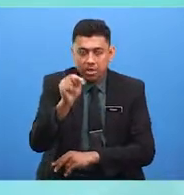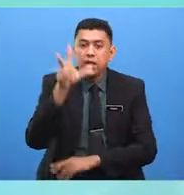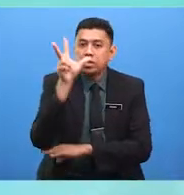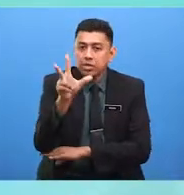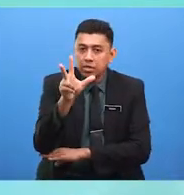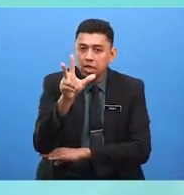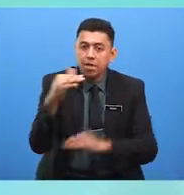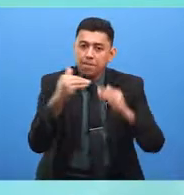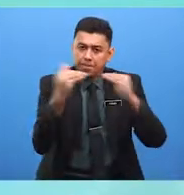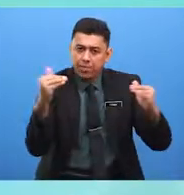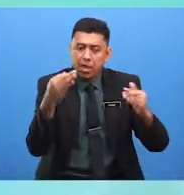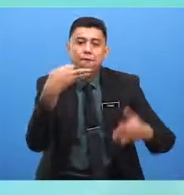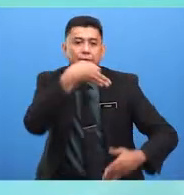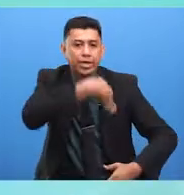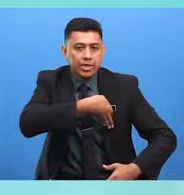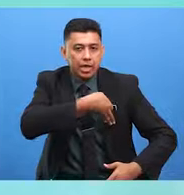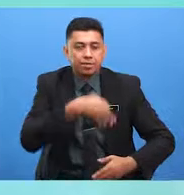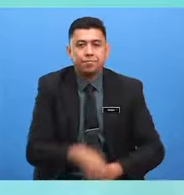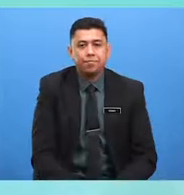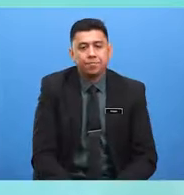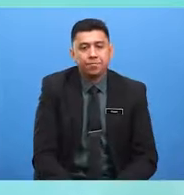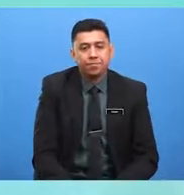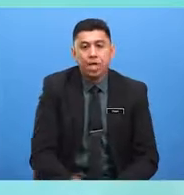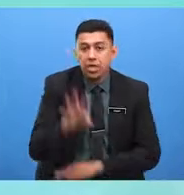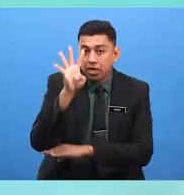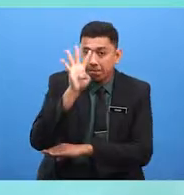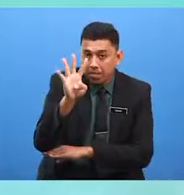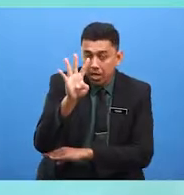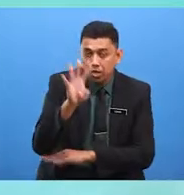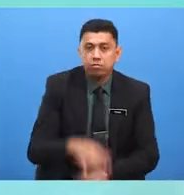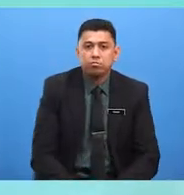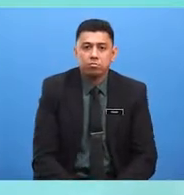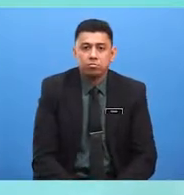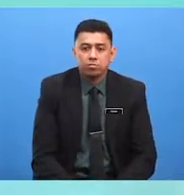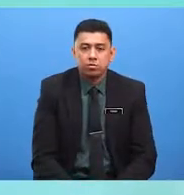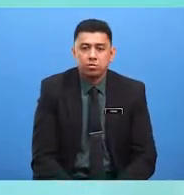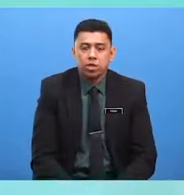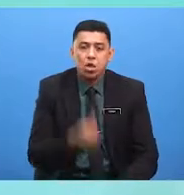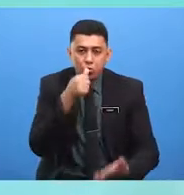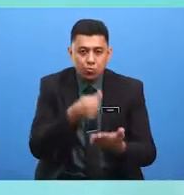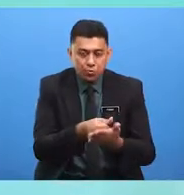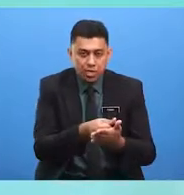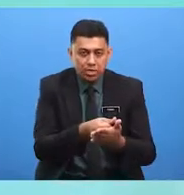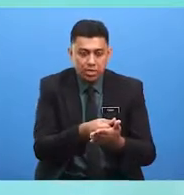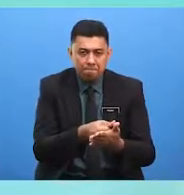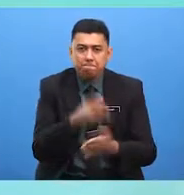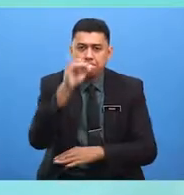kadar faedah yang keempat surat jaminan kerajaan